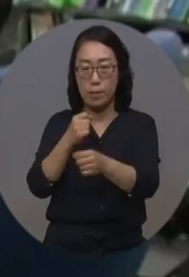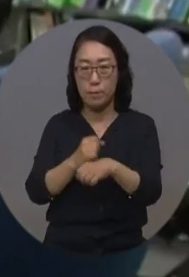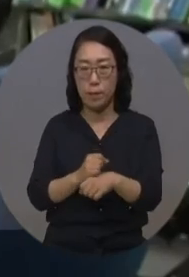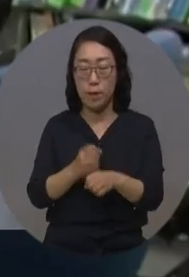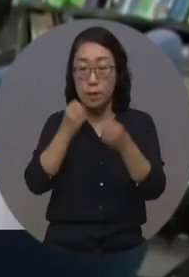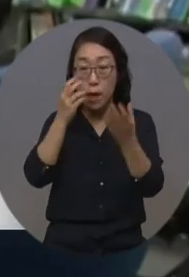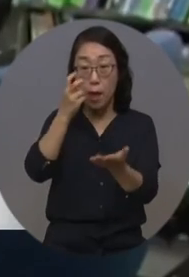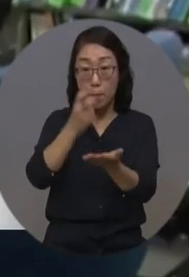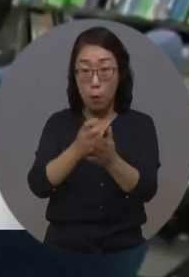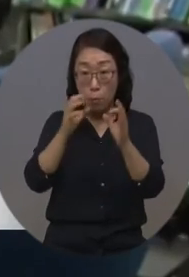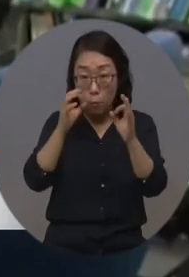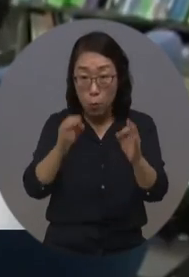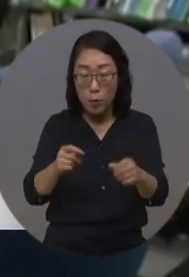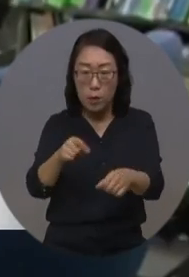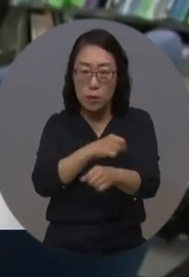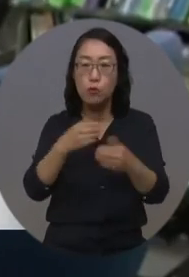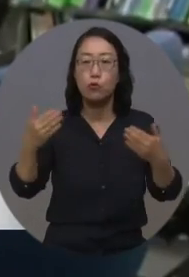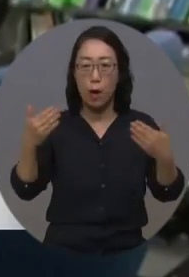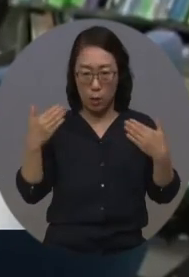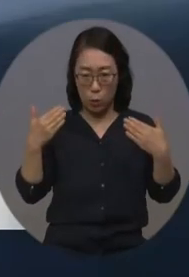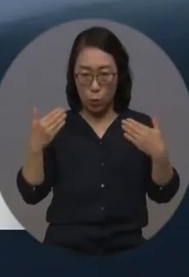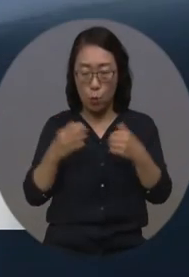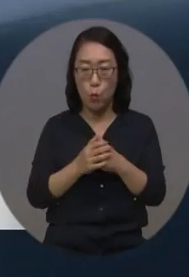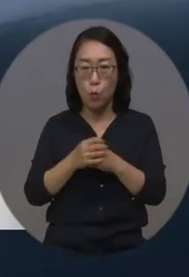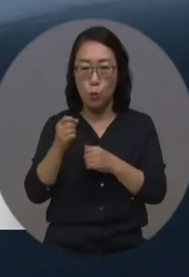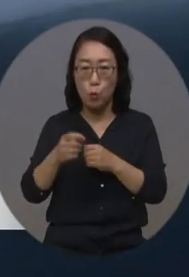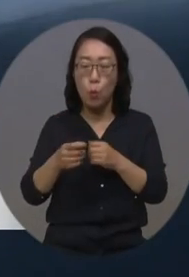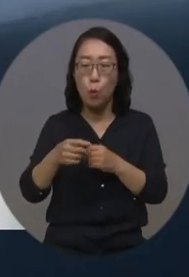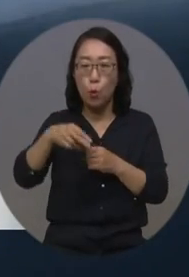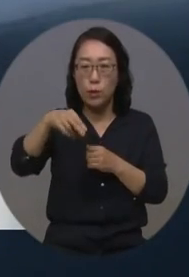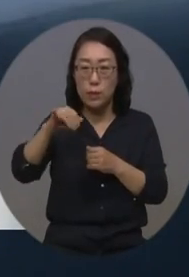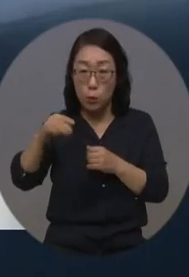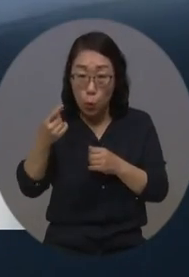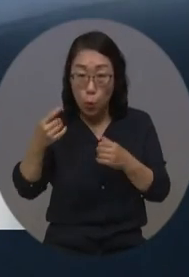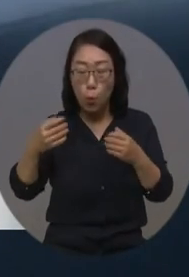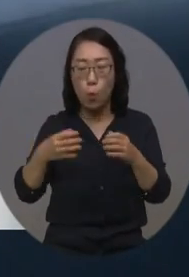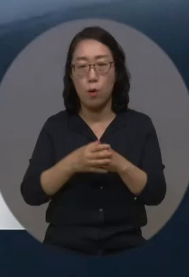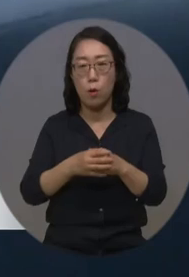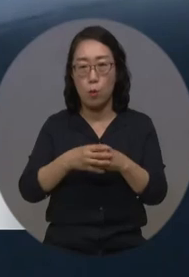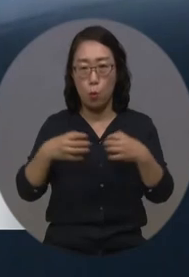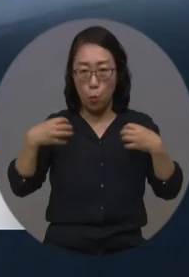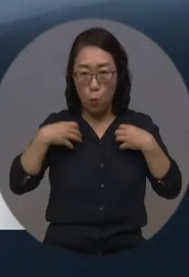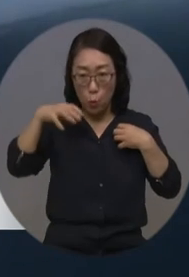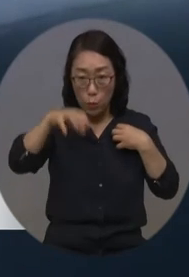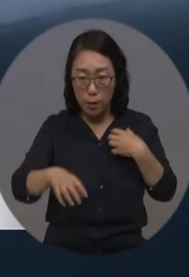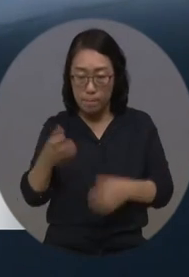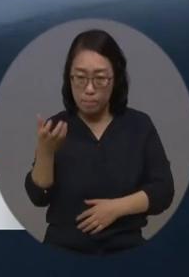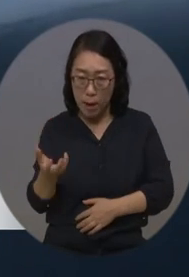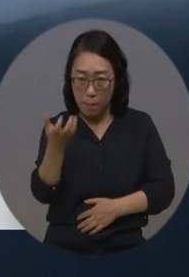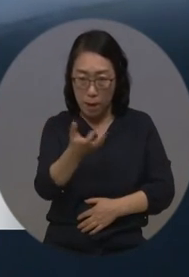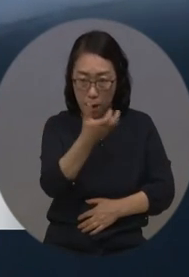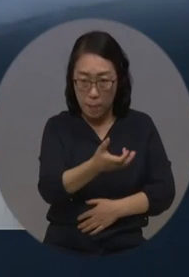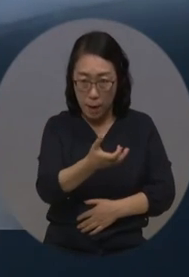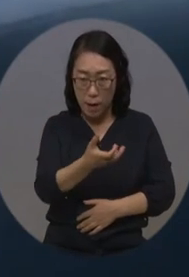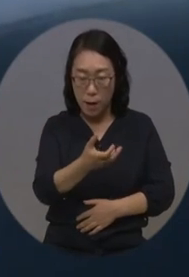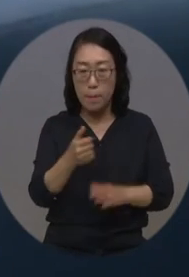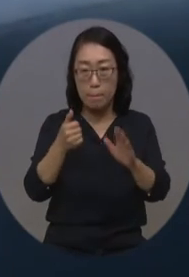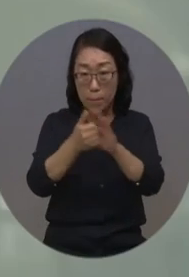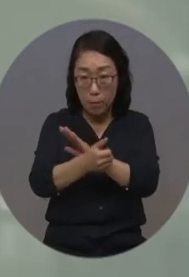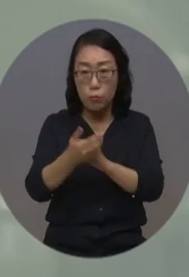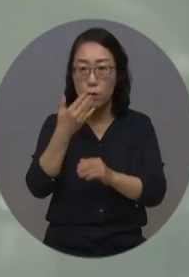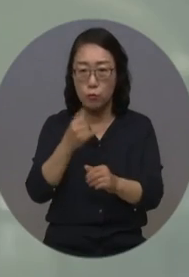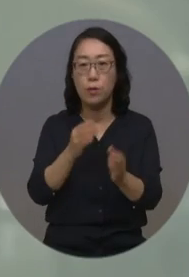개정안은 특수학교 의 언어 재활 살을 두거나 시도 교육 행정기관 의 순의 언어 제 발사를 배치하도록 하는 내용을